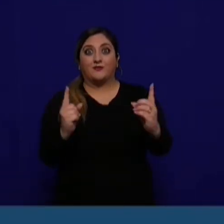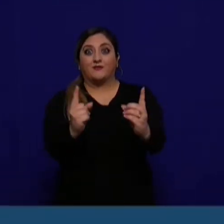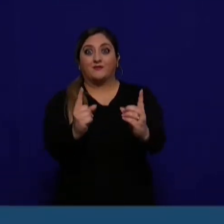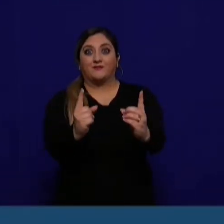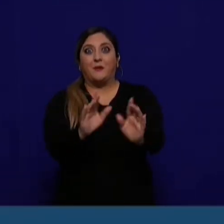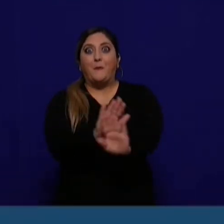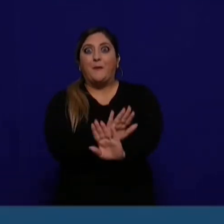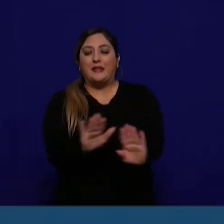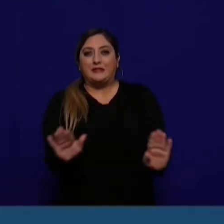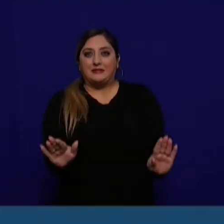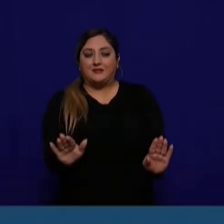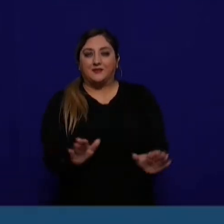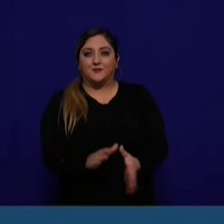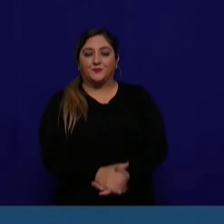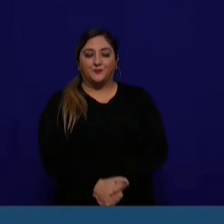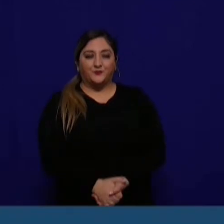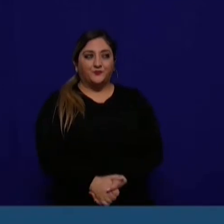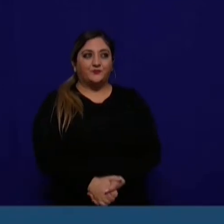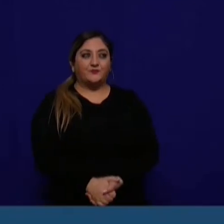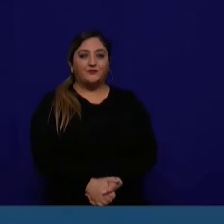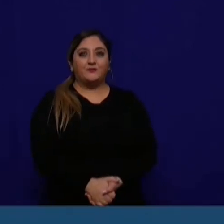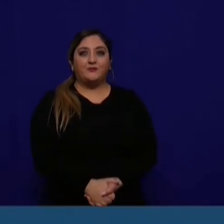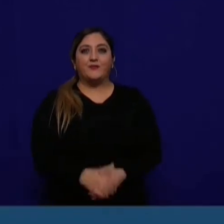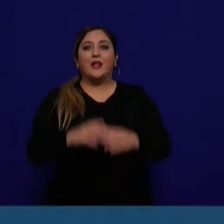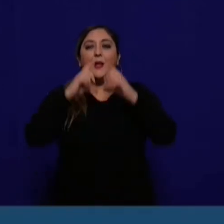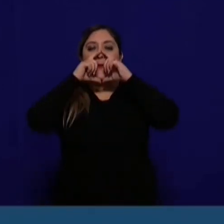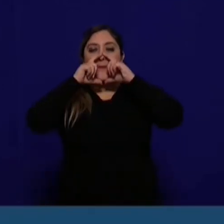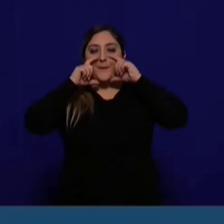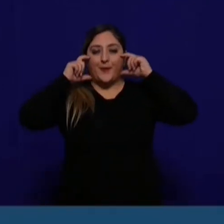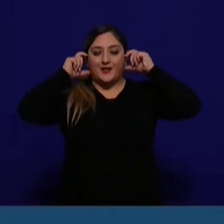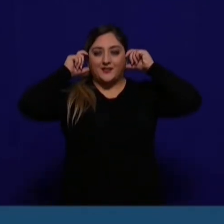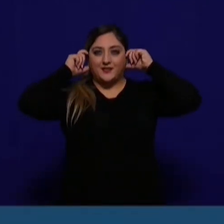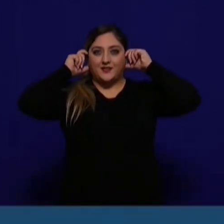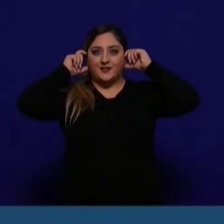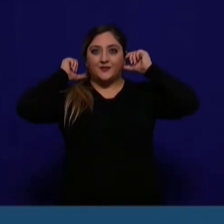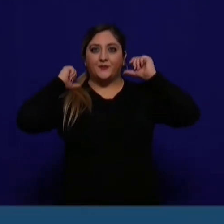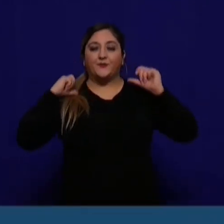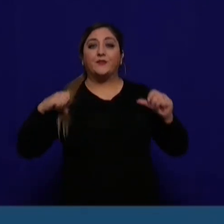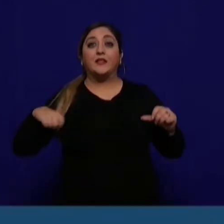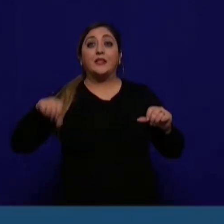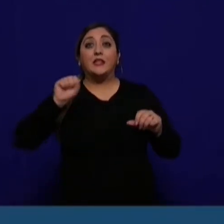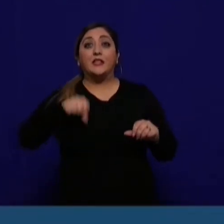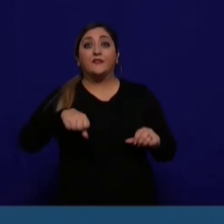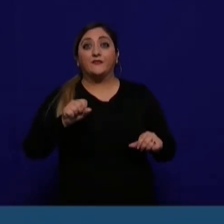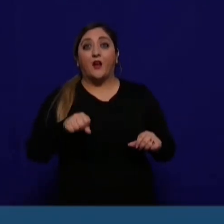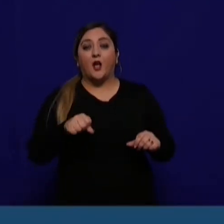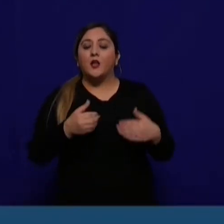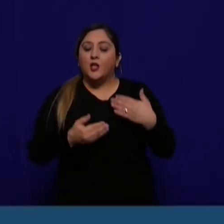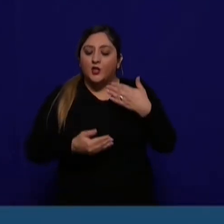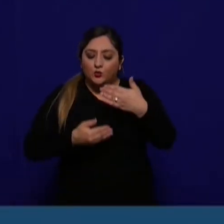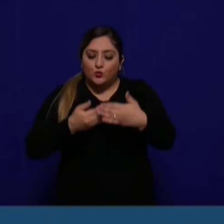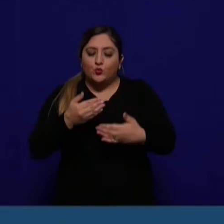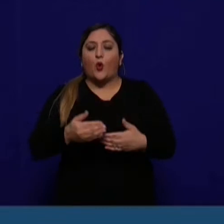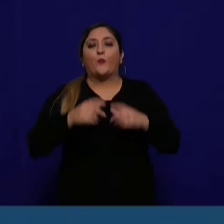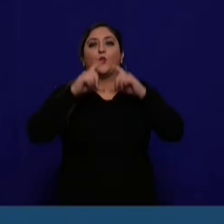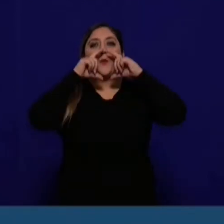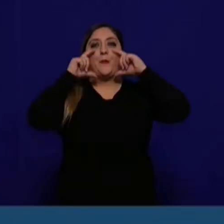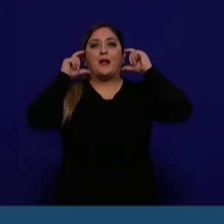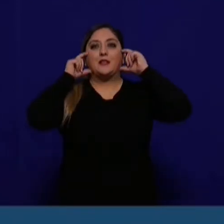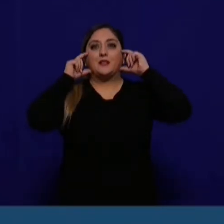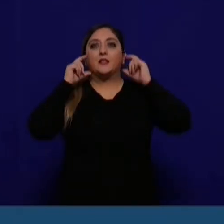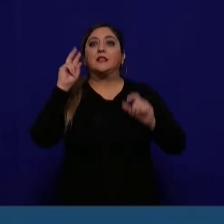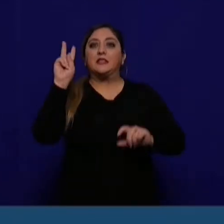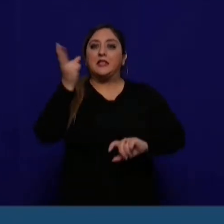japplika. Fuq il-maskri. Iva, il-maskri għadhom bħalissa fil-post għaliex nafu li dawn